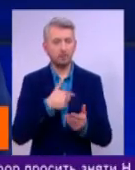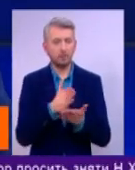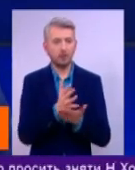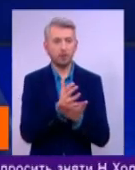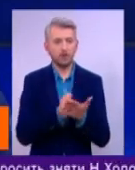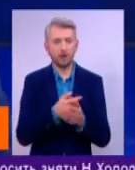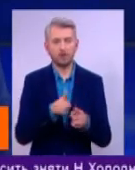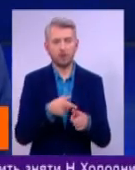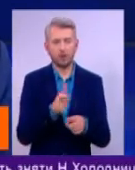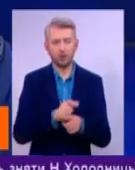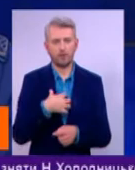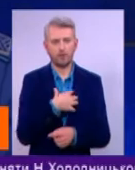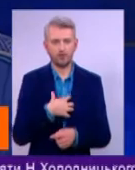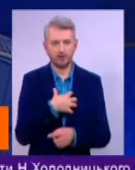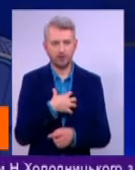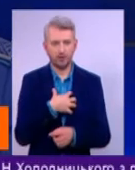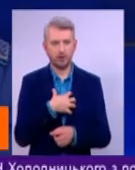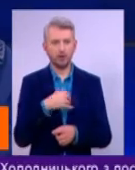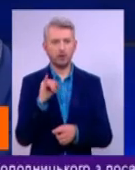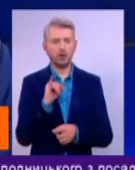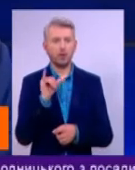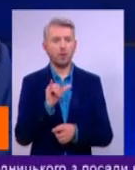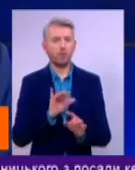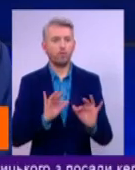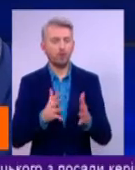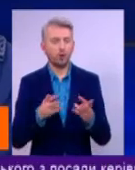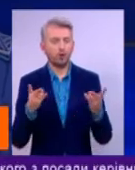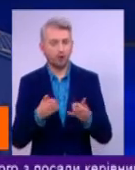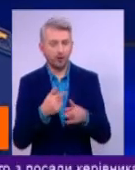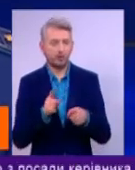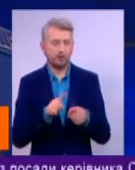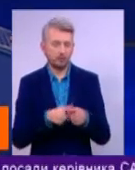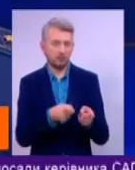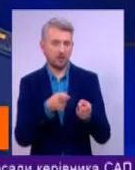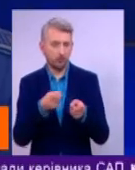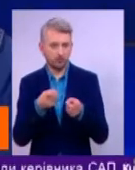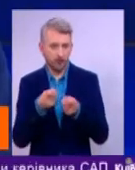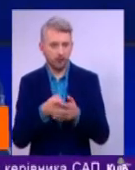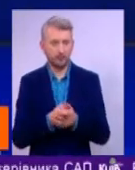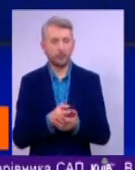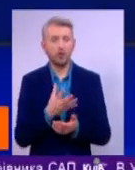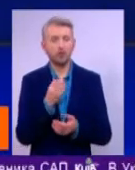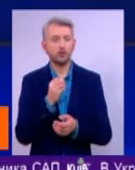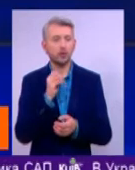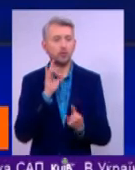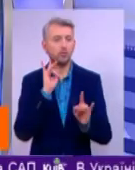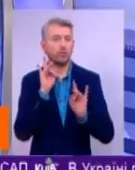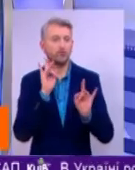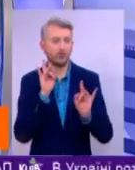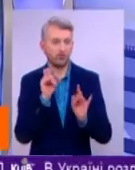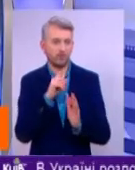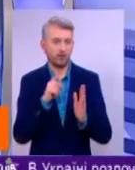резерв, це дуже важливо. І в випадку необхідності це залучається. Крім того, прозвучало в запиті